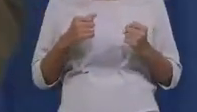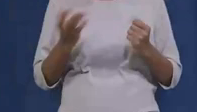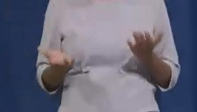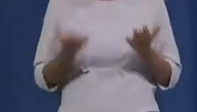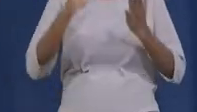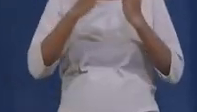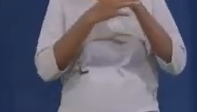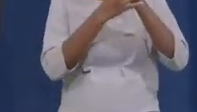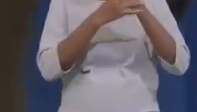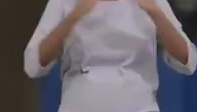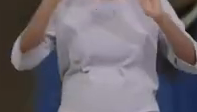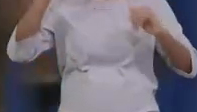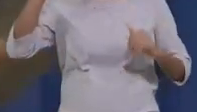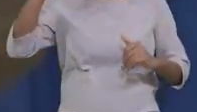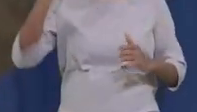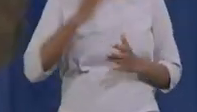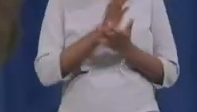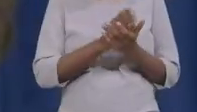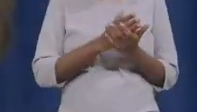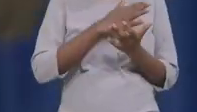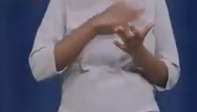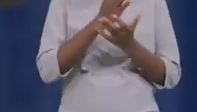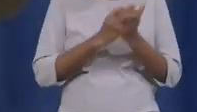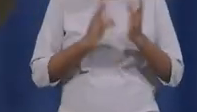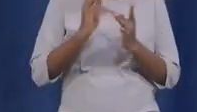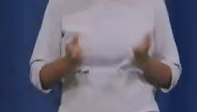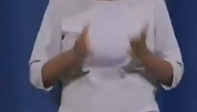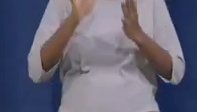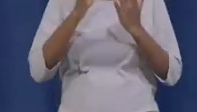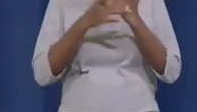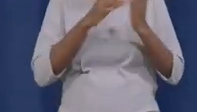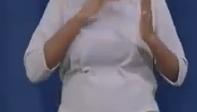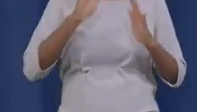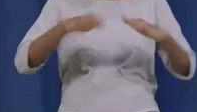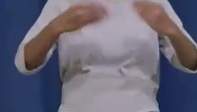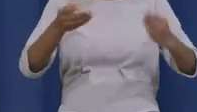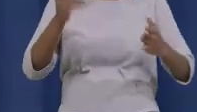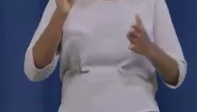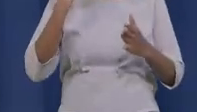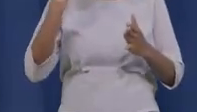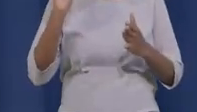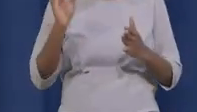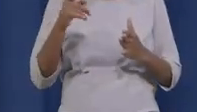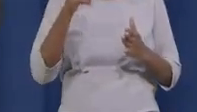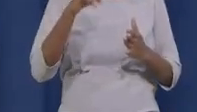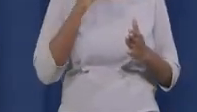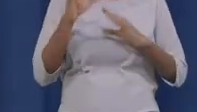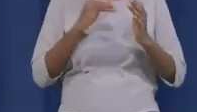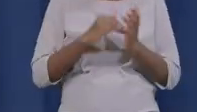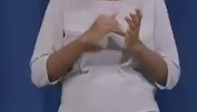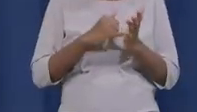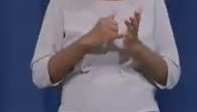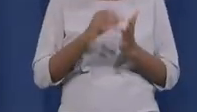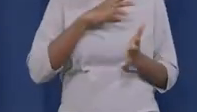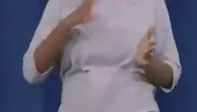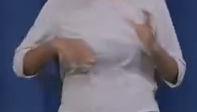la main. Alors, ils ont levé les mains. J'ai dit, ils sont sortis pour donner des témoignages. Je n'ai pas fait. Christ l'a fait